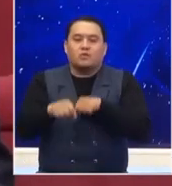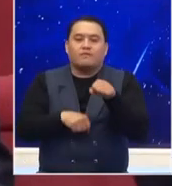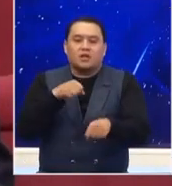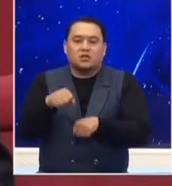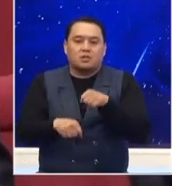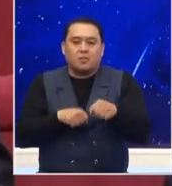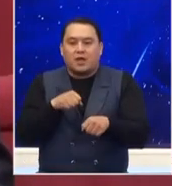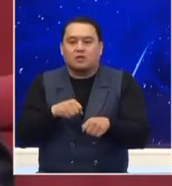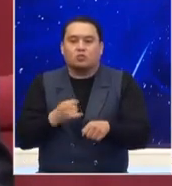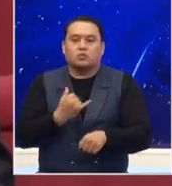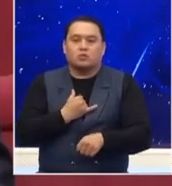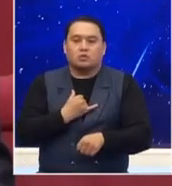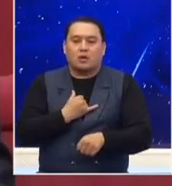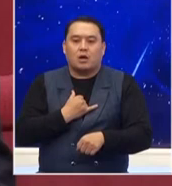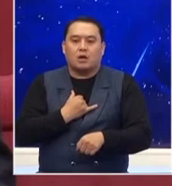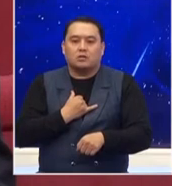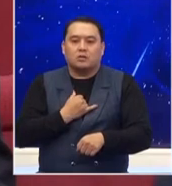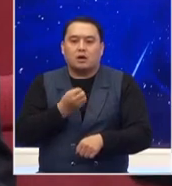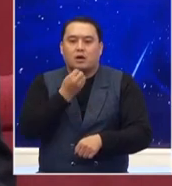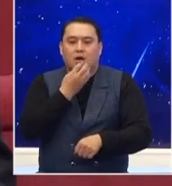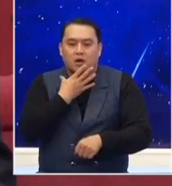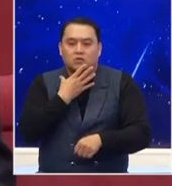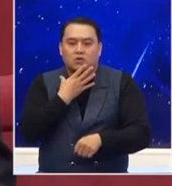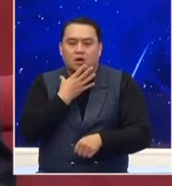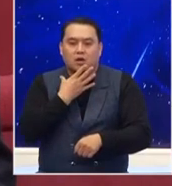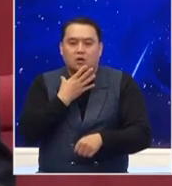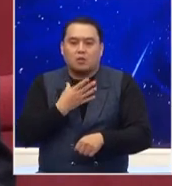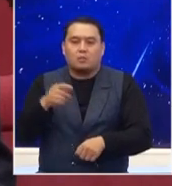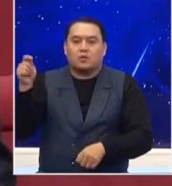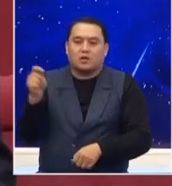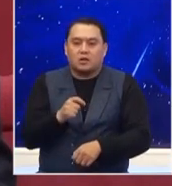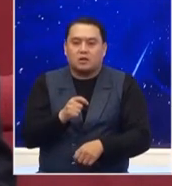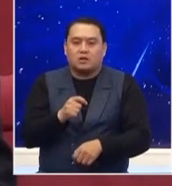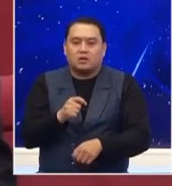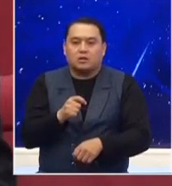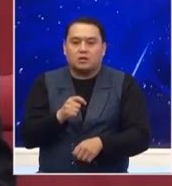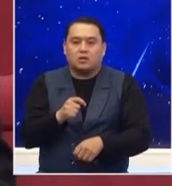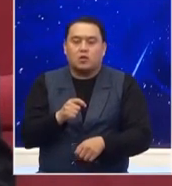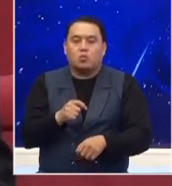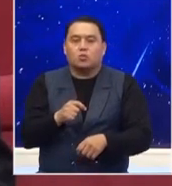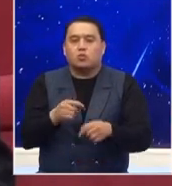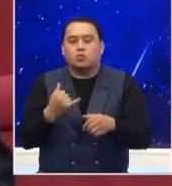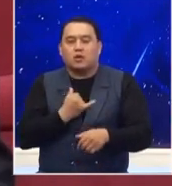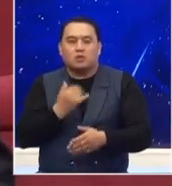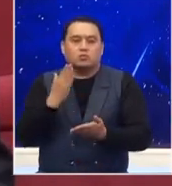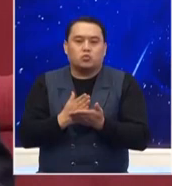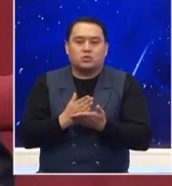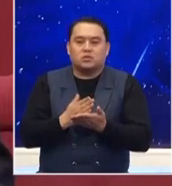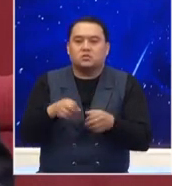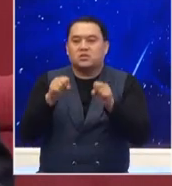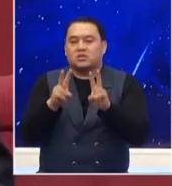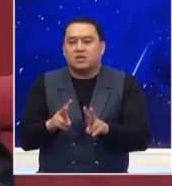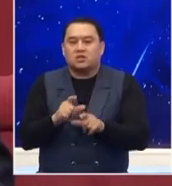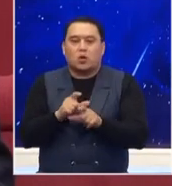квадроциклах. Это вот такие вот хорошо. И когда туда приезжают, гиды будут у нас находиться и здесь, и гиды будут здесь. И